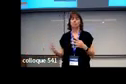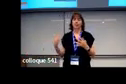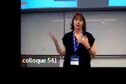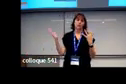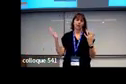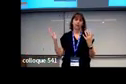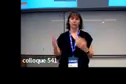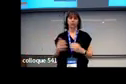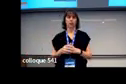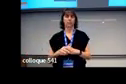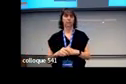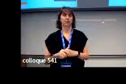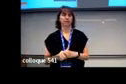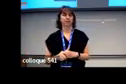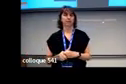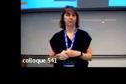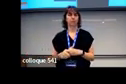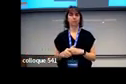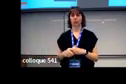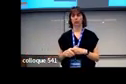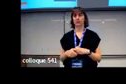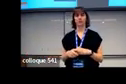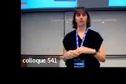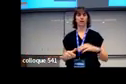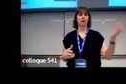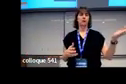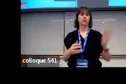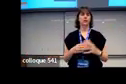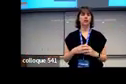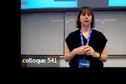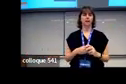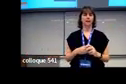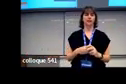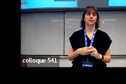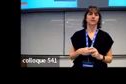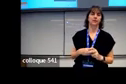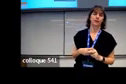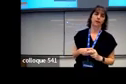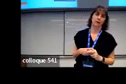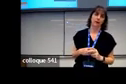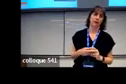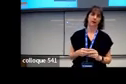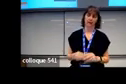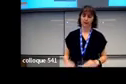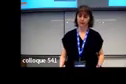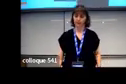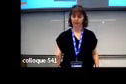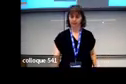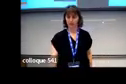télécharger en différents formats qui peuvent être intéressants pour les étudiants. Puis, il est en CC by NCSA,